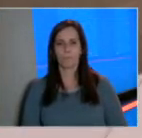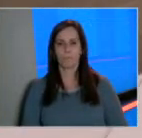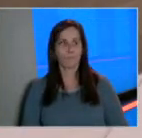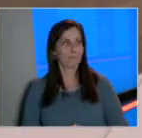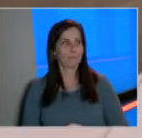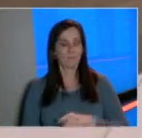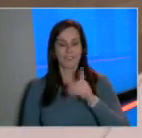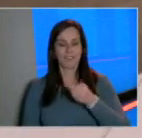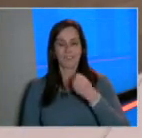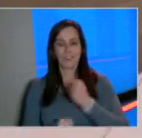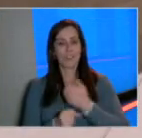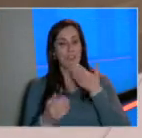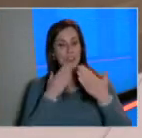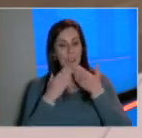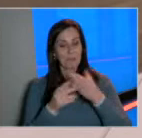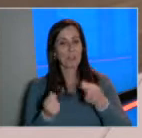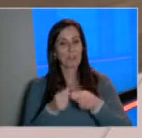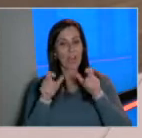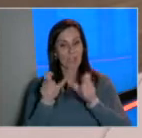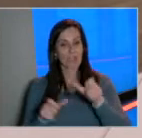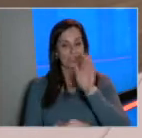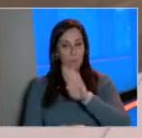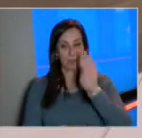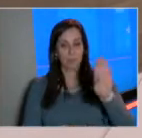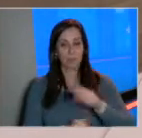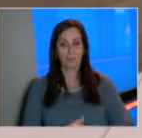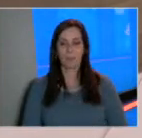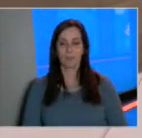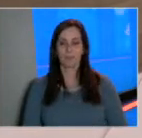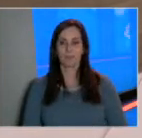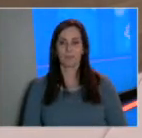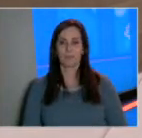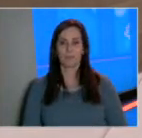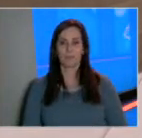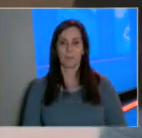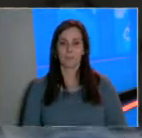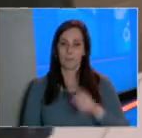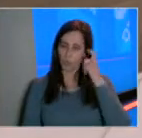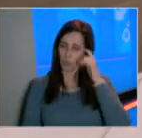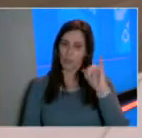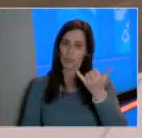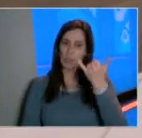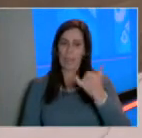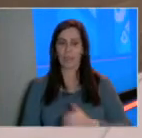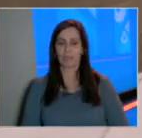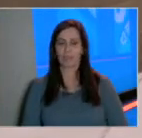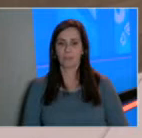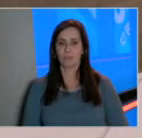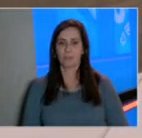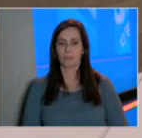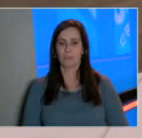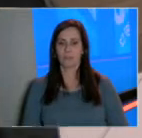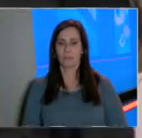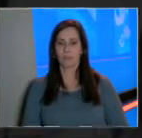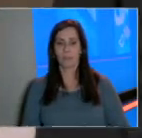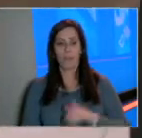אתה חושב שצריך לקיים דיון בחסינות של בנימין נתניהו? אני חושב שכן. אנחנו